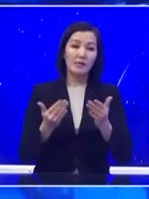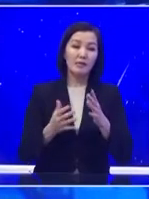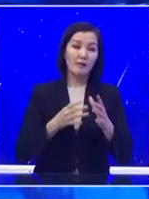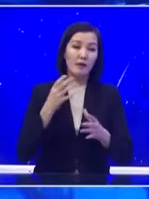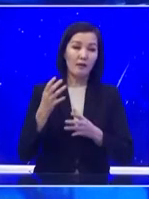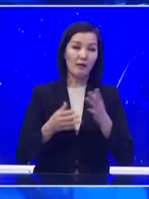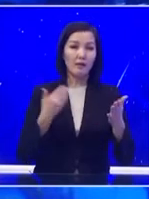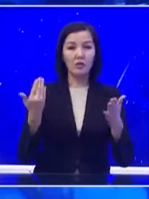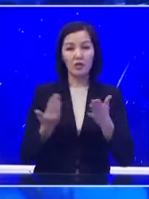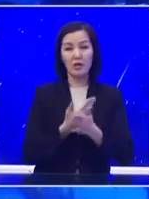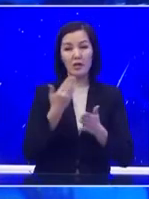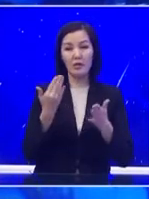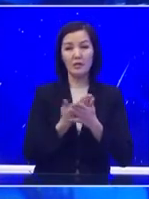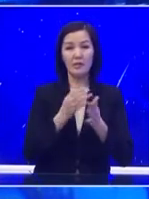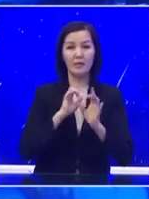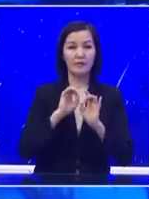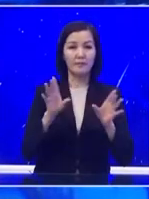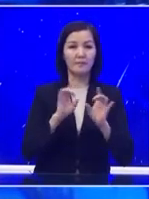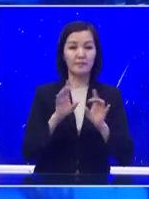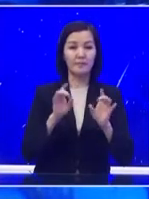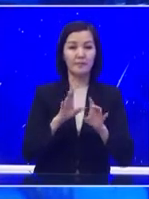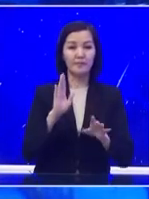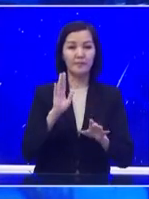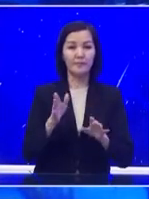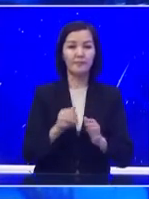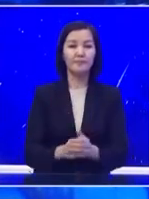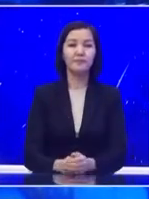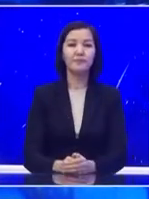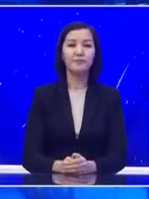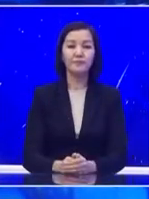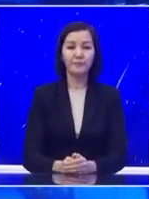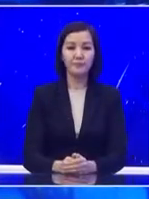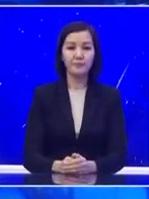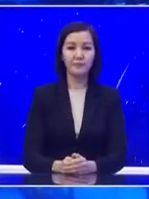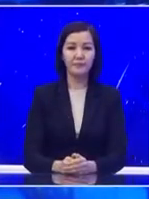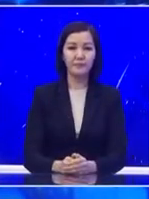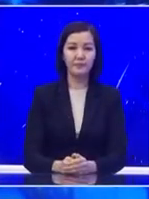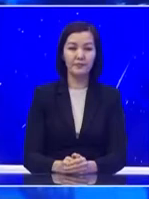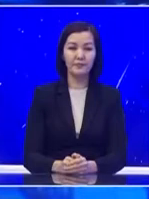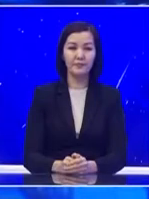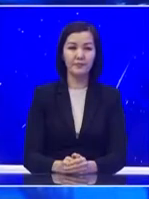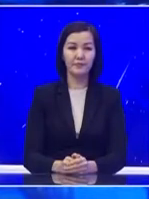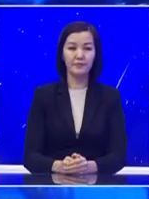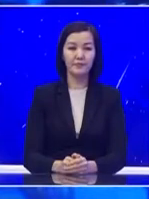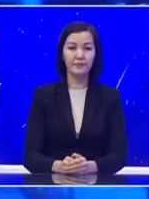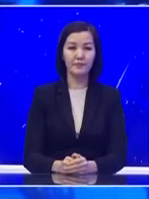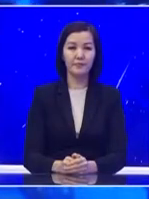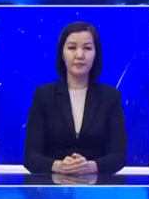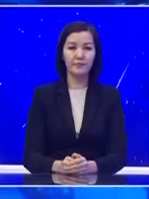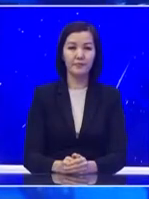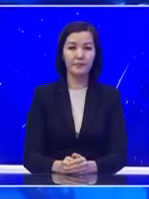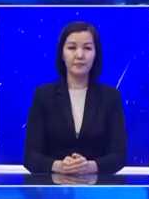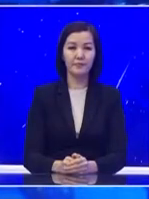Шартарапқа шолу жасайық. Антарктидада қызыл қар жауды. Қытайда жалған медициналық маска жасап сатқандар ұсталды. Жаһан жаңалықтарын